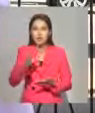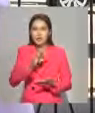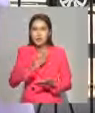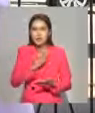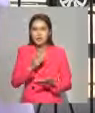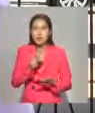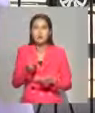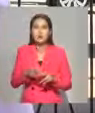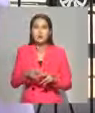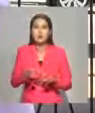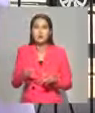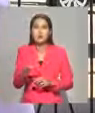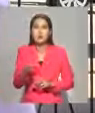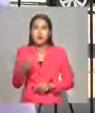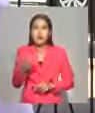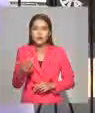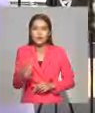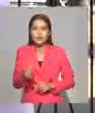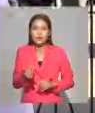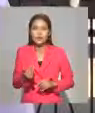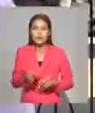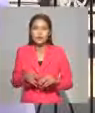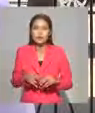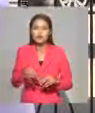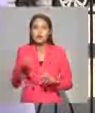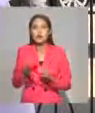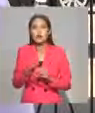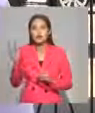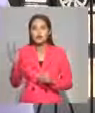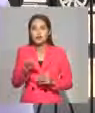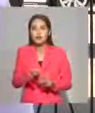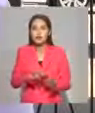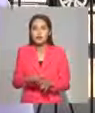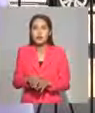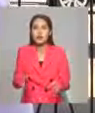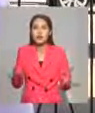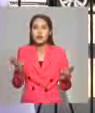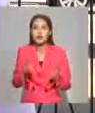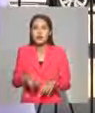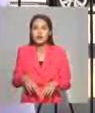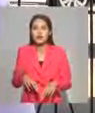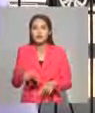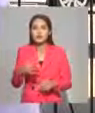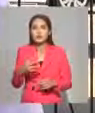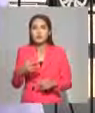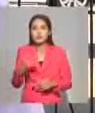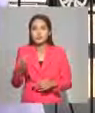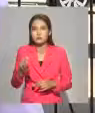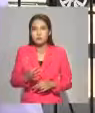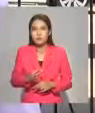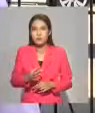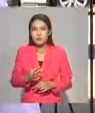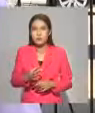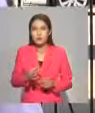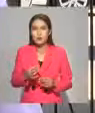біздің облыстың қамтамасына 5%-ын құрайды. Қалған көлемдер 15